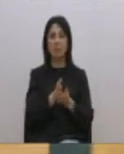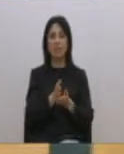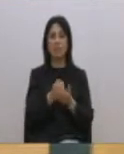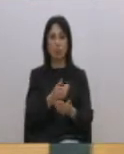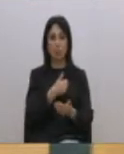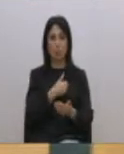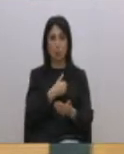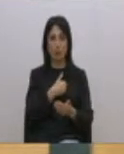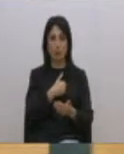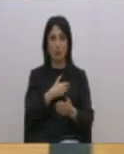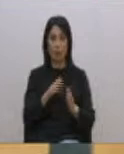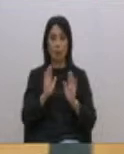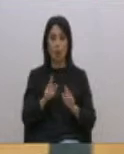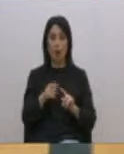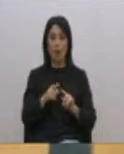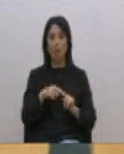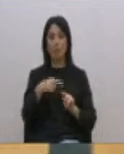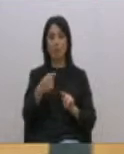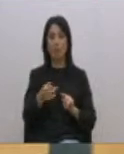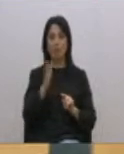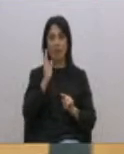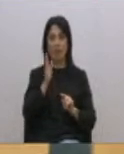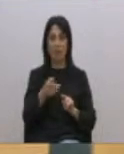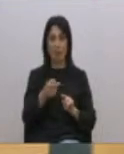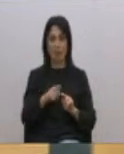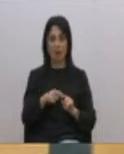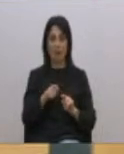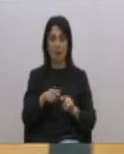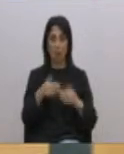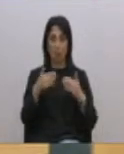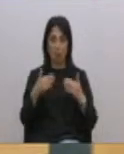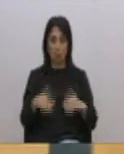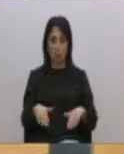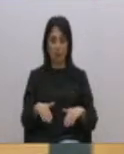მიღწევა უნდა. ხოლო და ამის შემდეგ მოხდება ეს, ასე ვთქვათ, უკვე